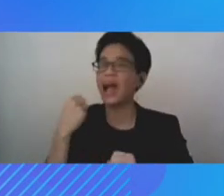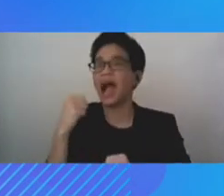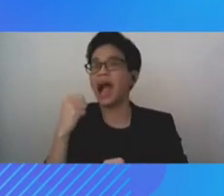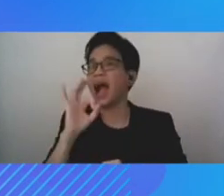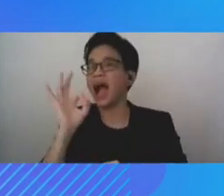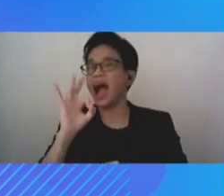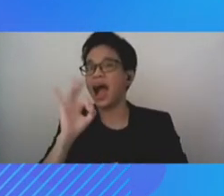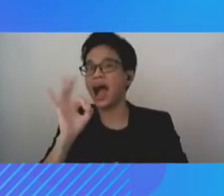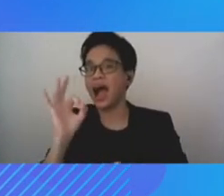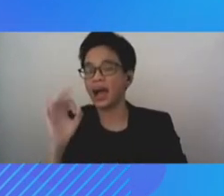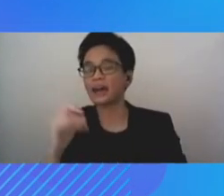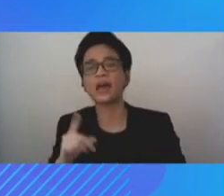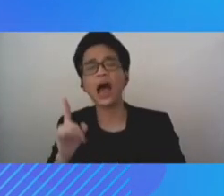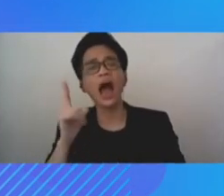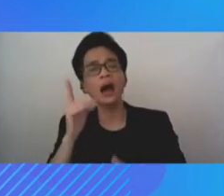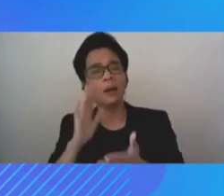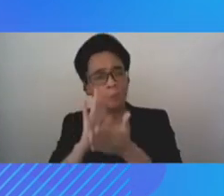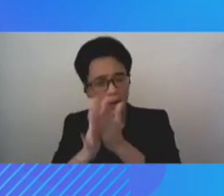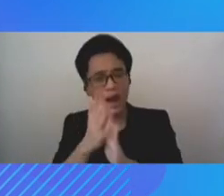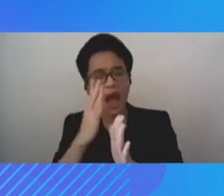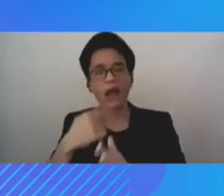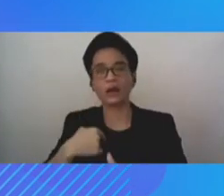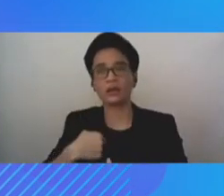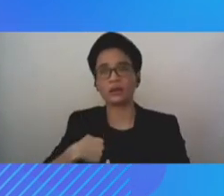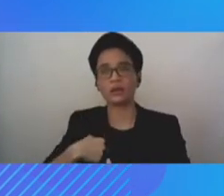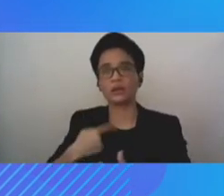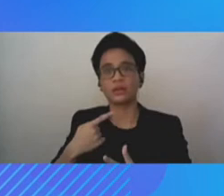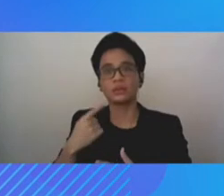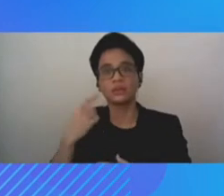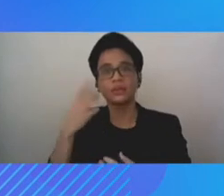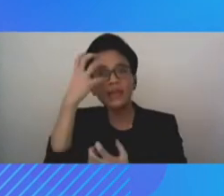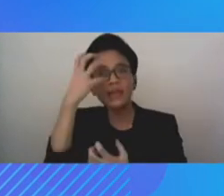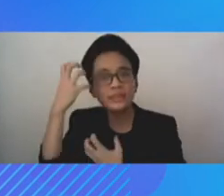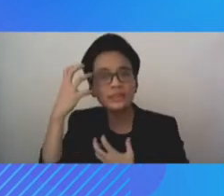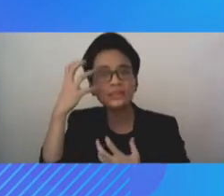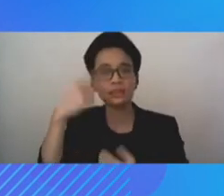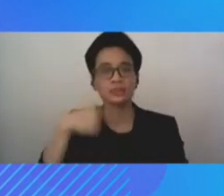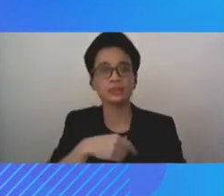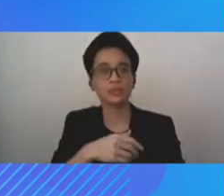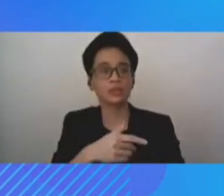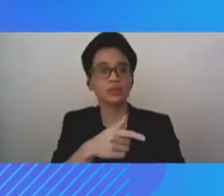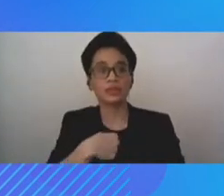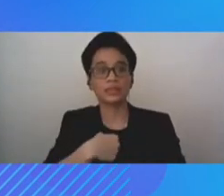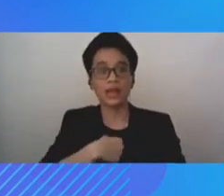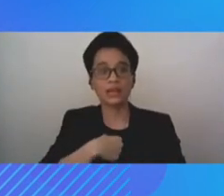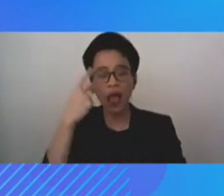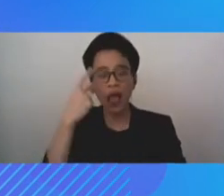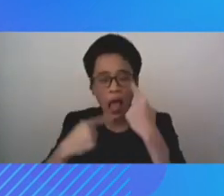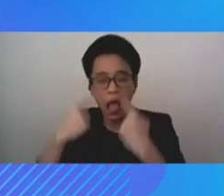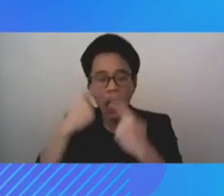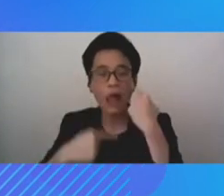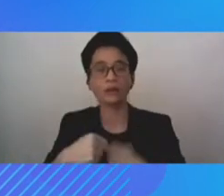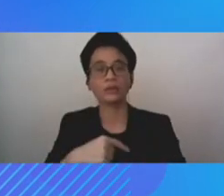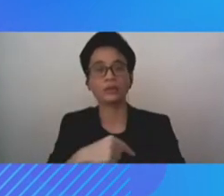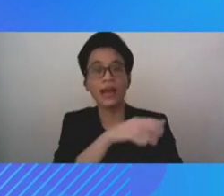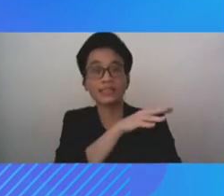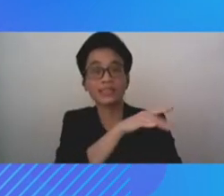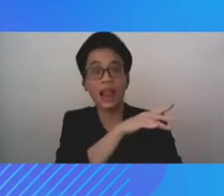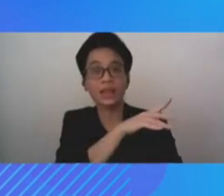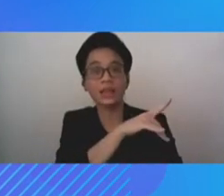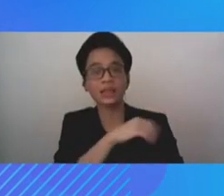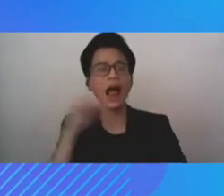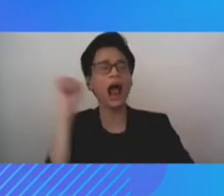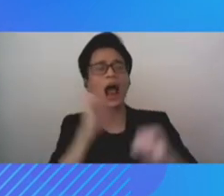mana kami berdua itu sama-sama frustasi gitu ya. Saya lihat tantrum, sayanya nangis gitu karena kami berdua nggak